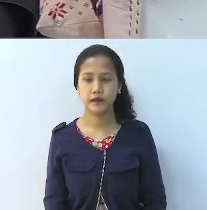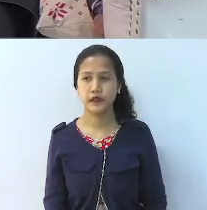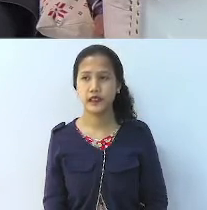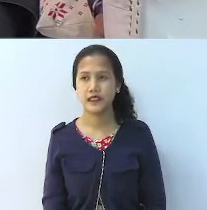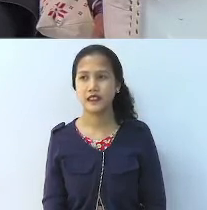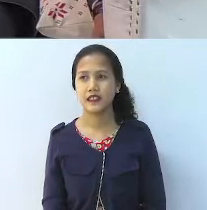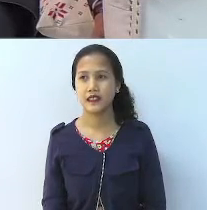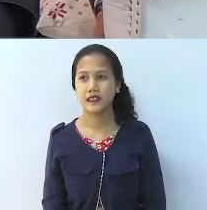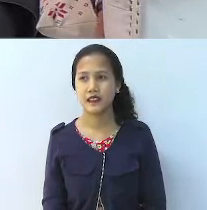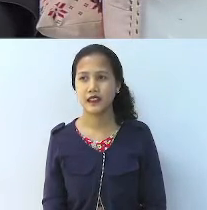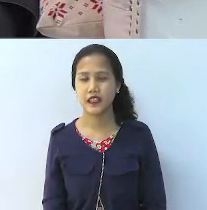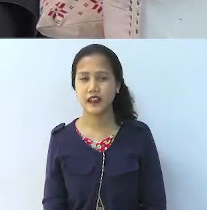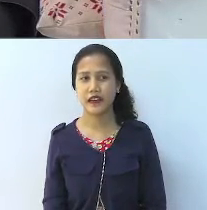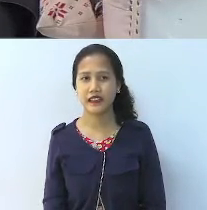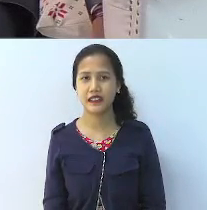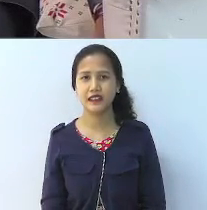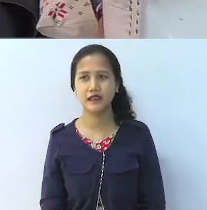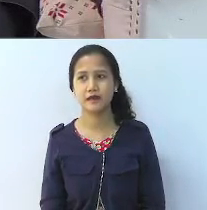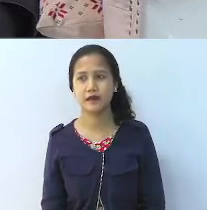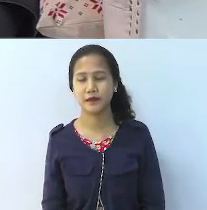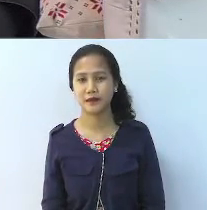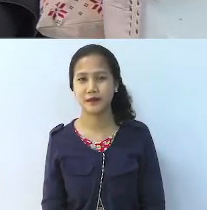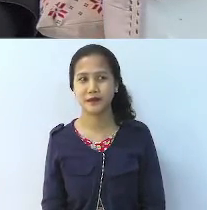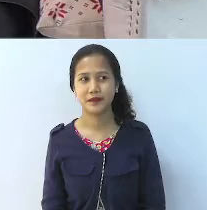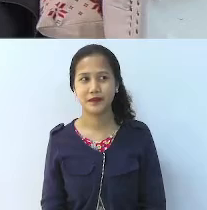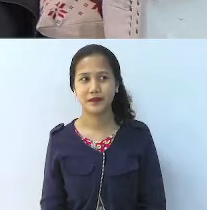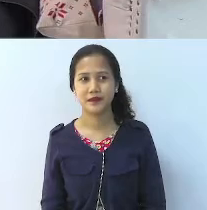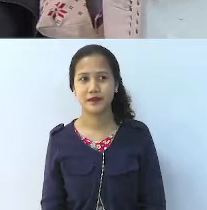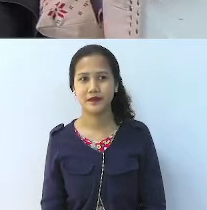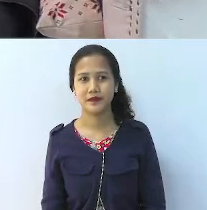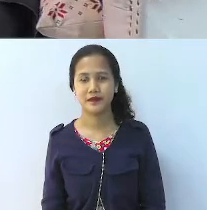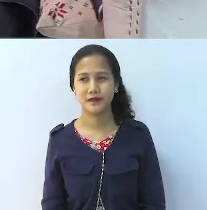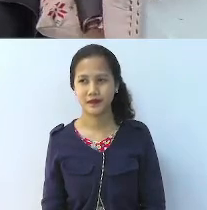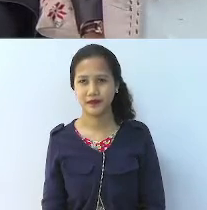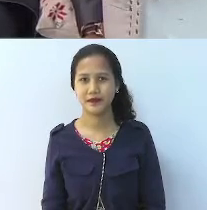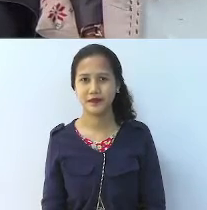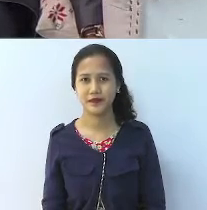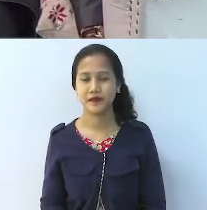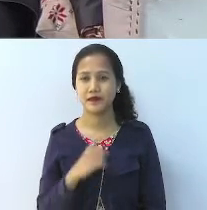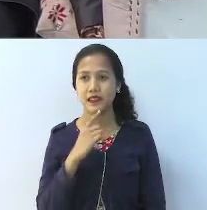muna. Oo, isa lang muna tayo ngayon. Oo.